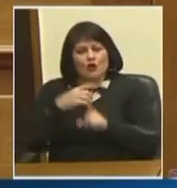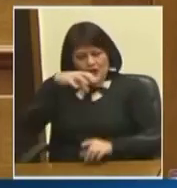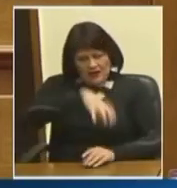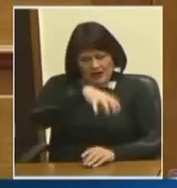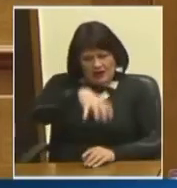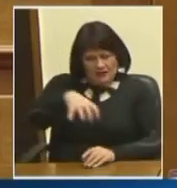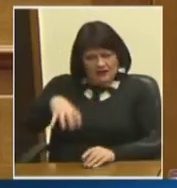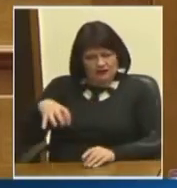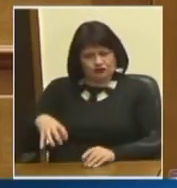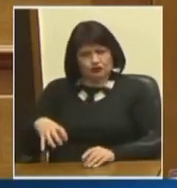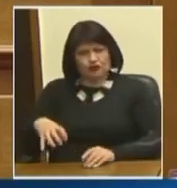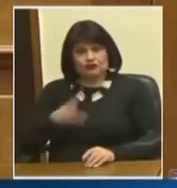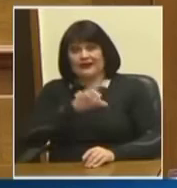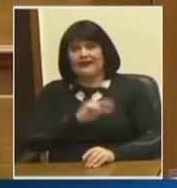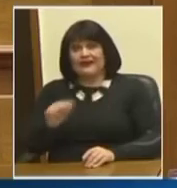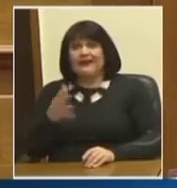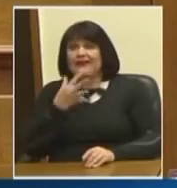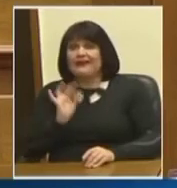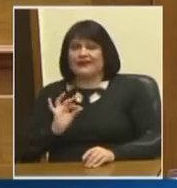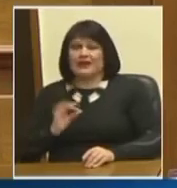να δίνει ίσες